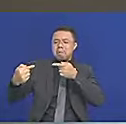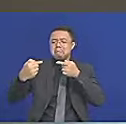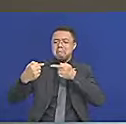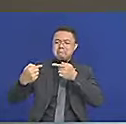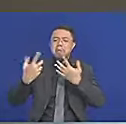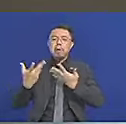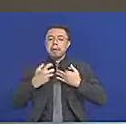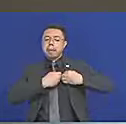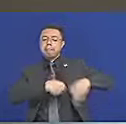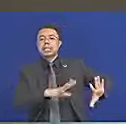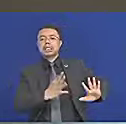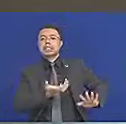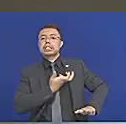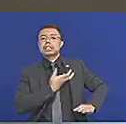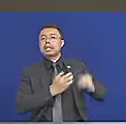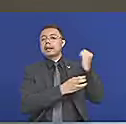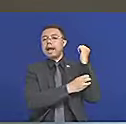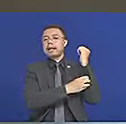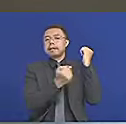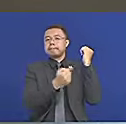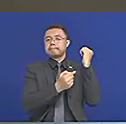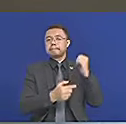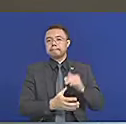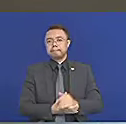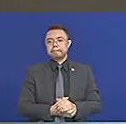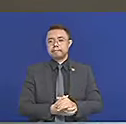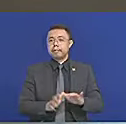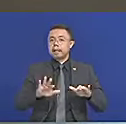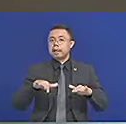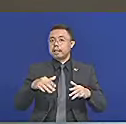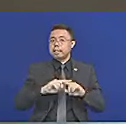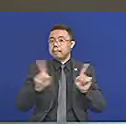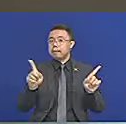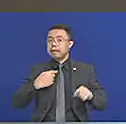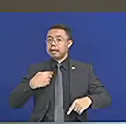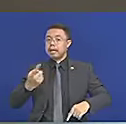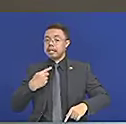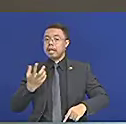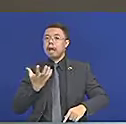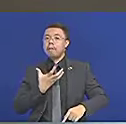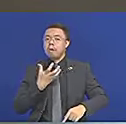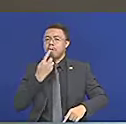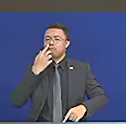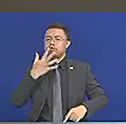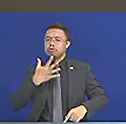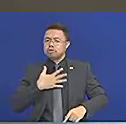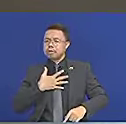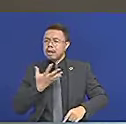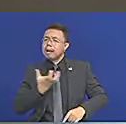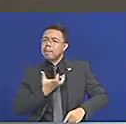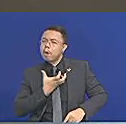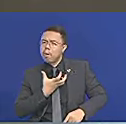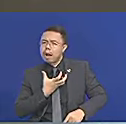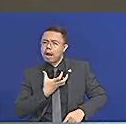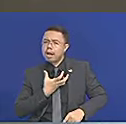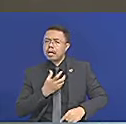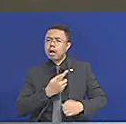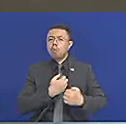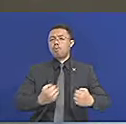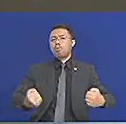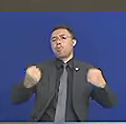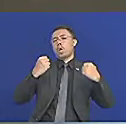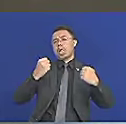meninggalkan keinginan-keinginan daging. Tetapi kita akan memiliki minat yang